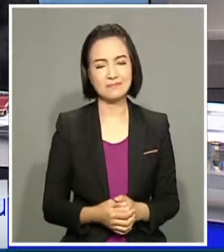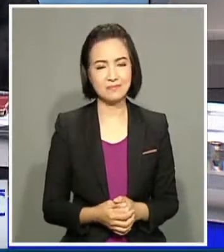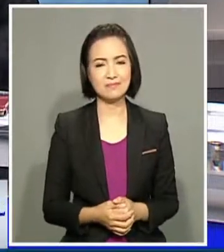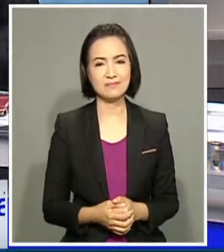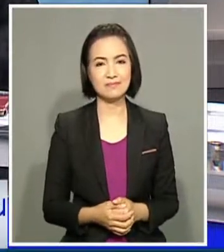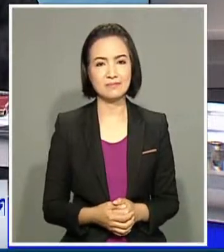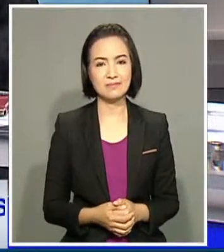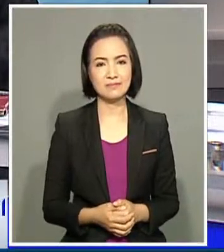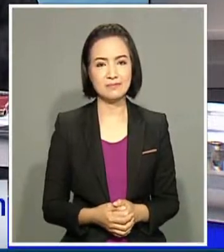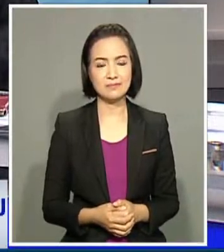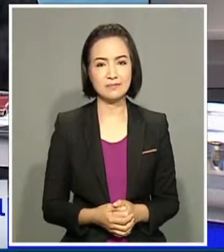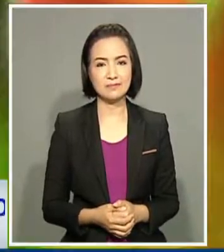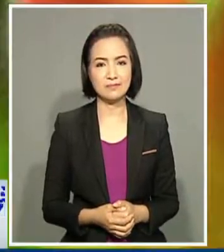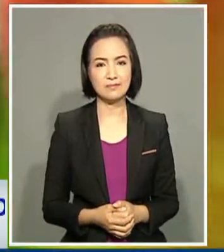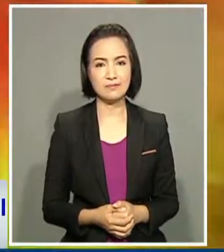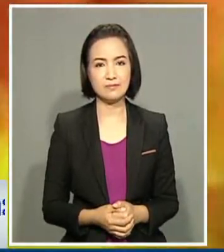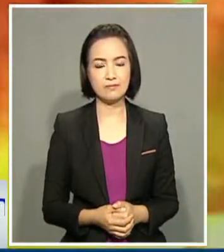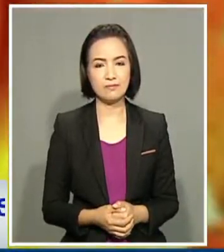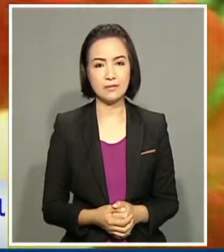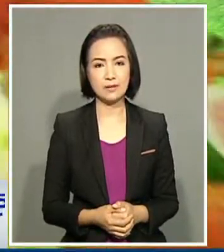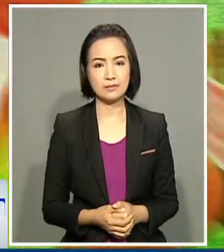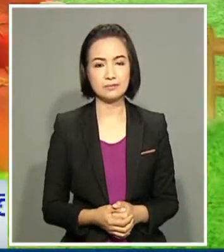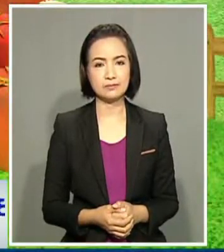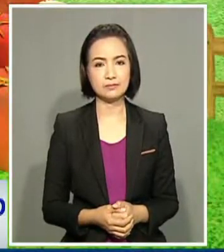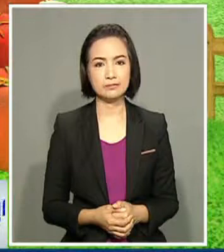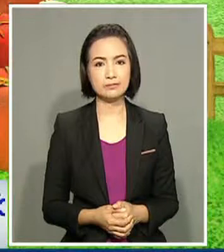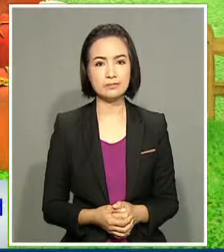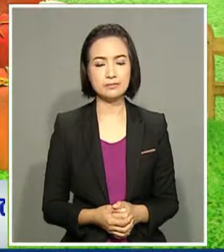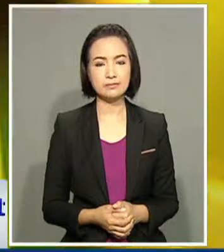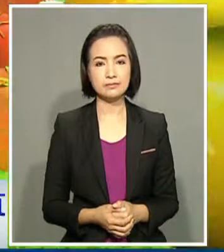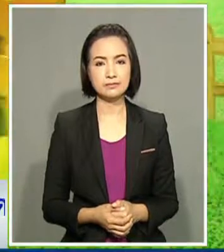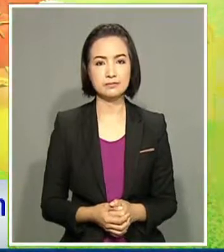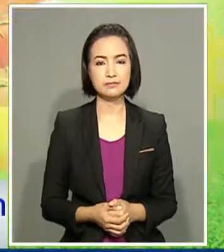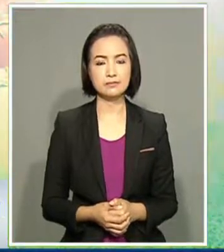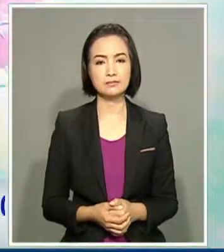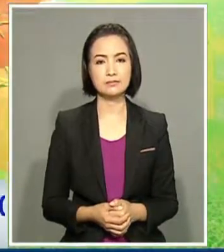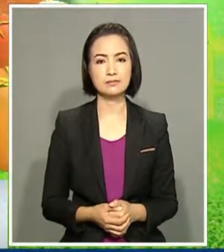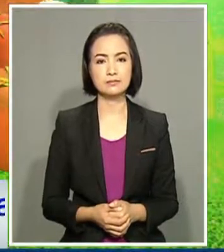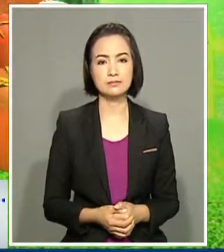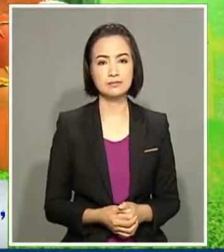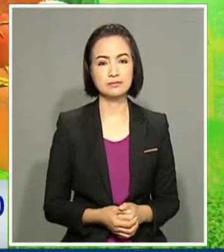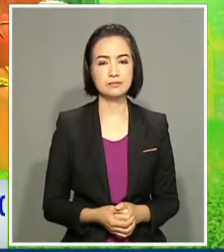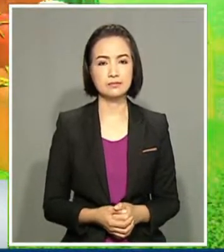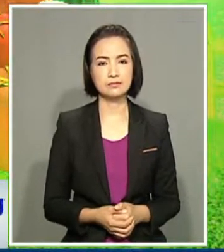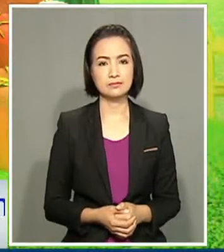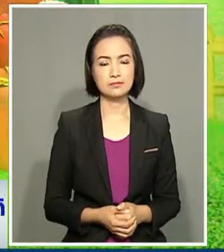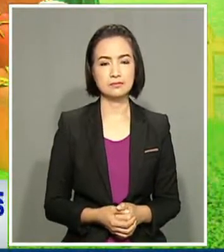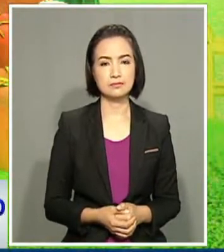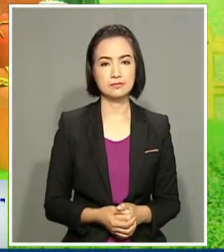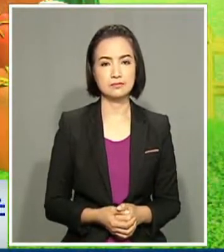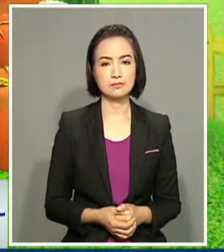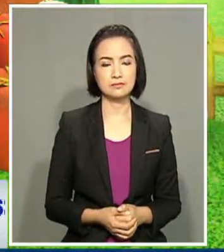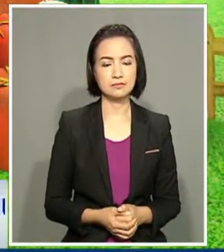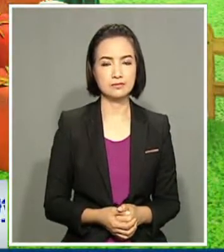ากับธกส.นะฮะ เคียงคู่รู้คุณค่าประชาชนไทยคือหน้าที่คือหัวใจ